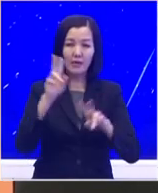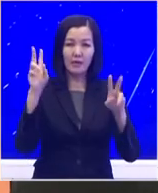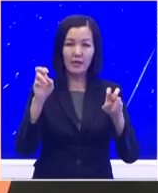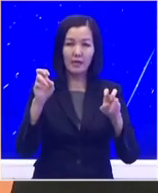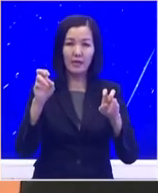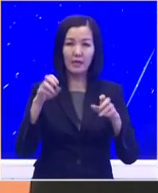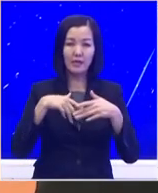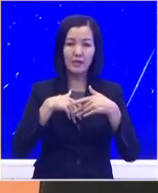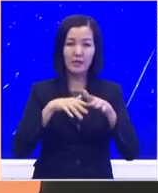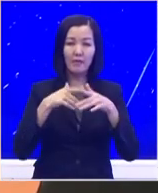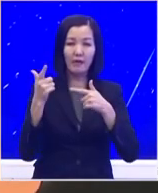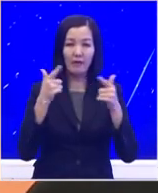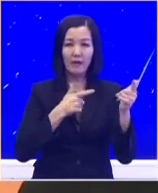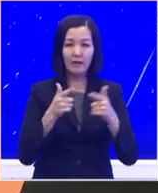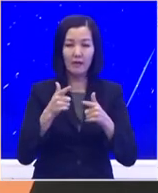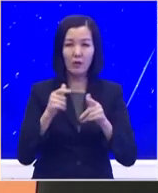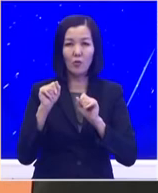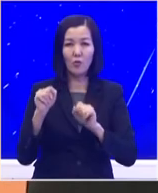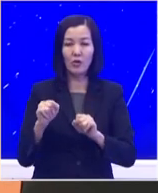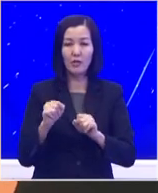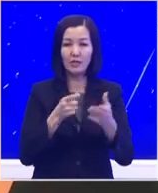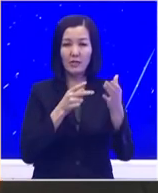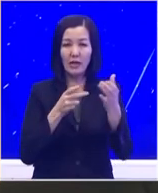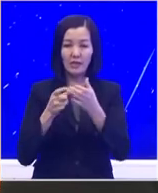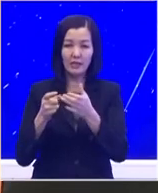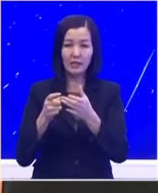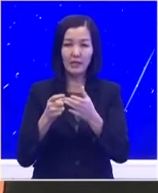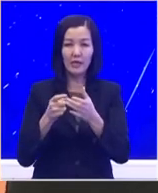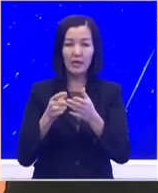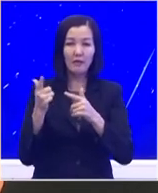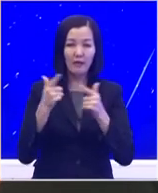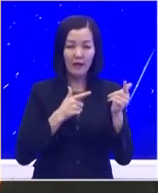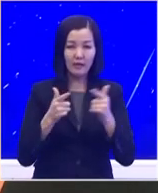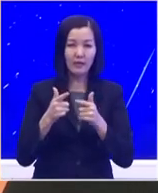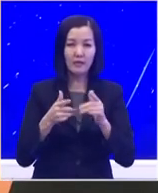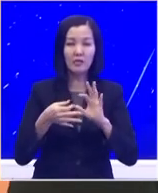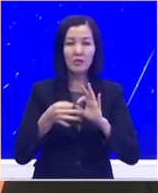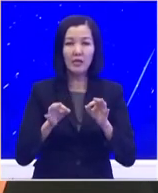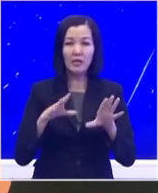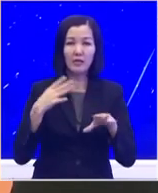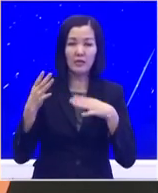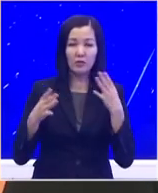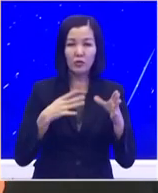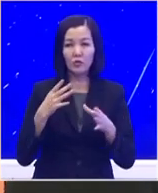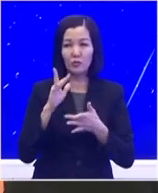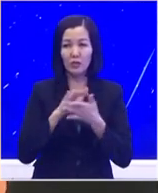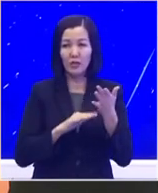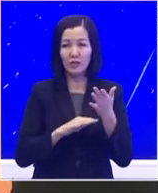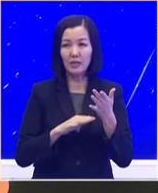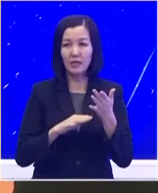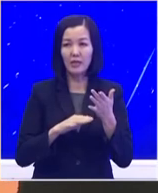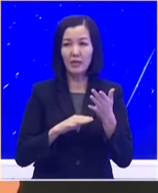дайындық, азаматтық қорғаныс дейік, атыс дайындығы, тактикалық дайындық, және Қазақстан Республиканың қарулы